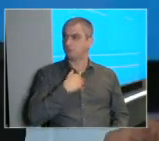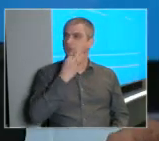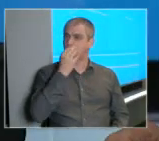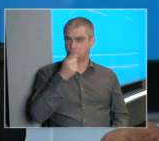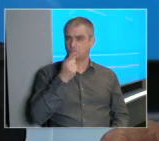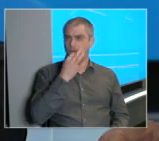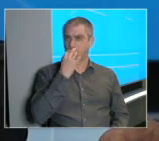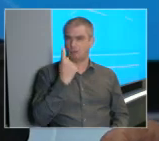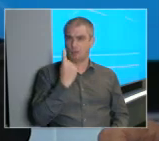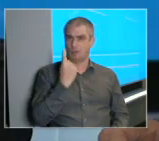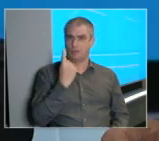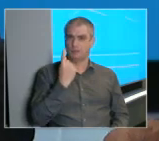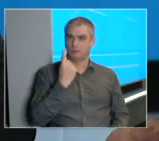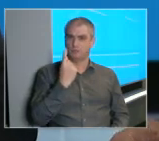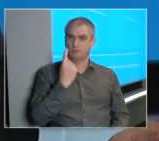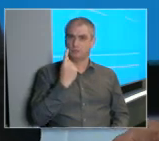אותך שאלה.